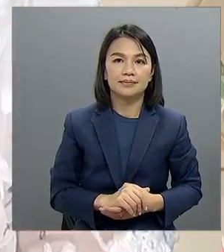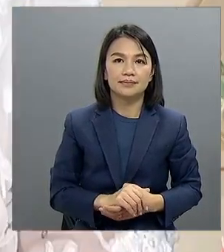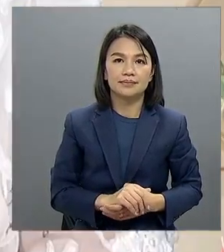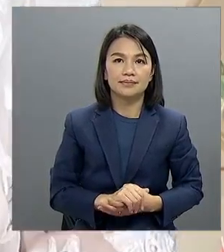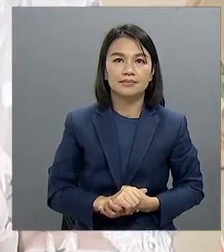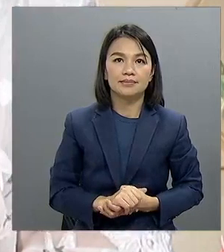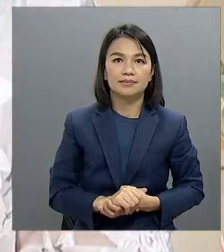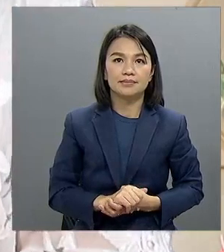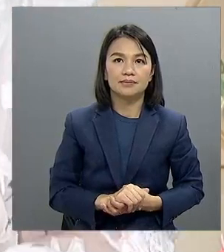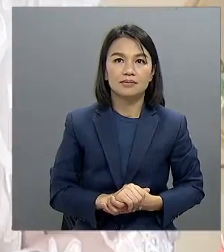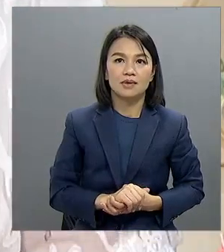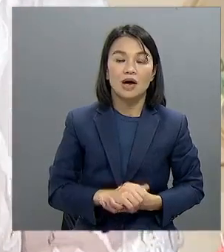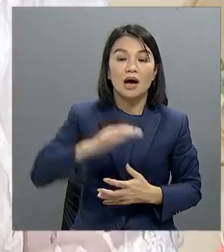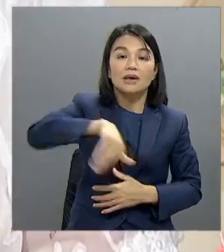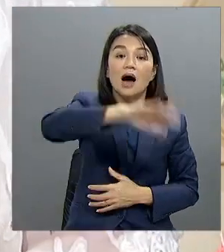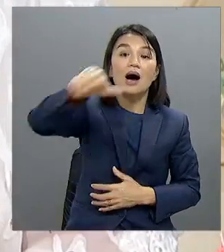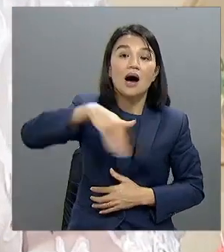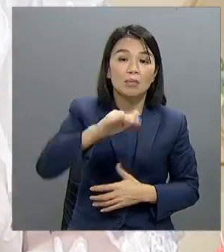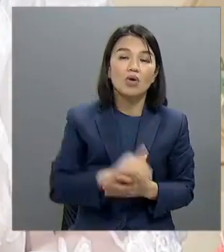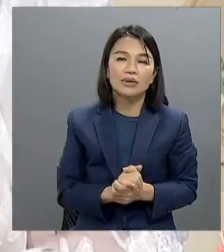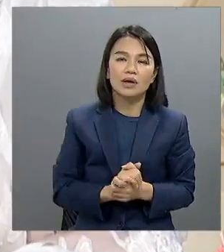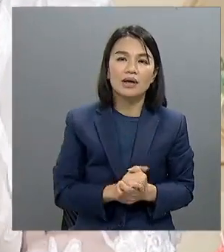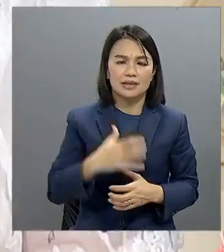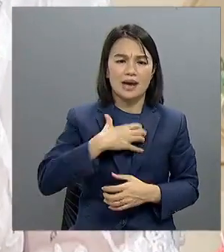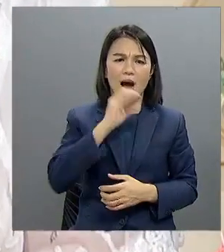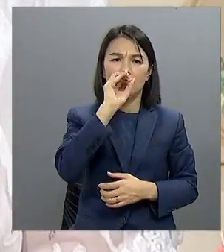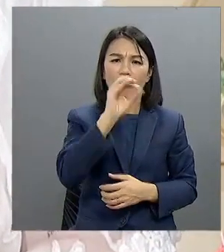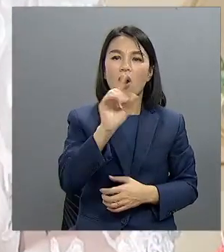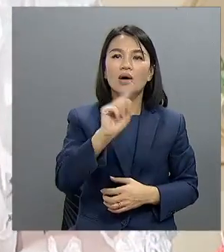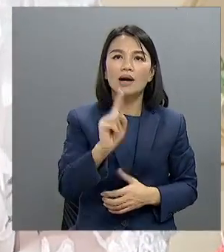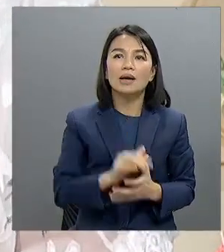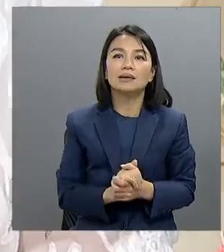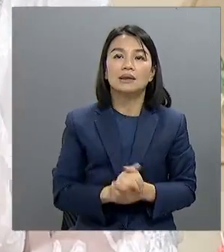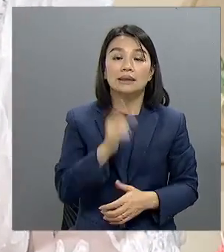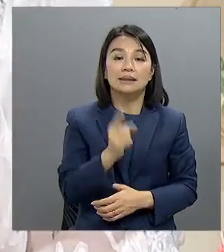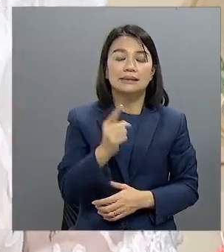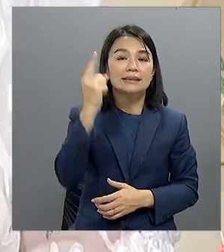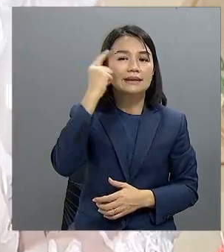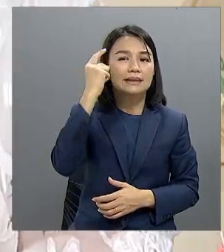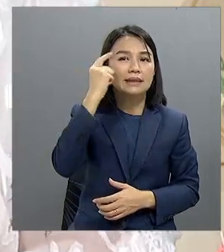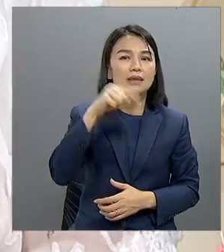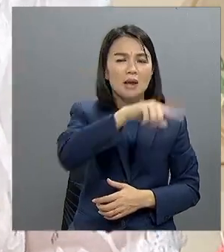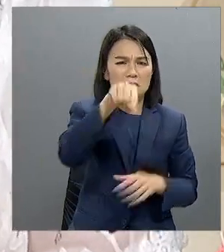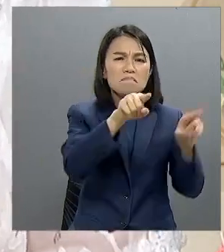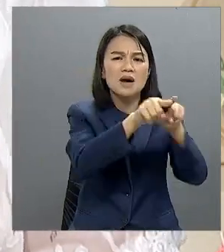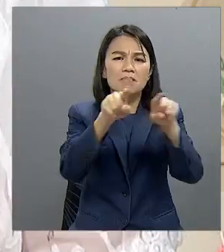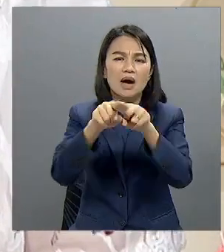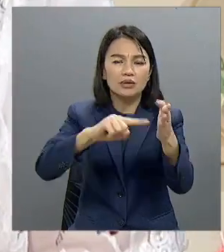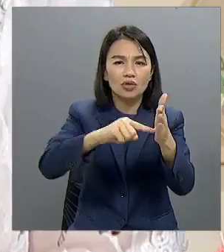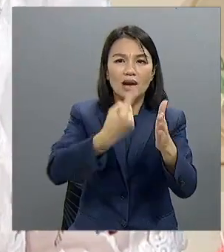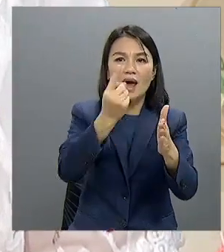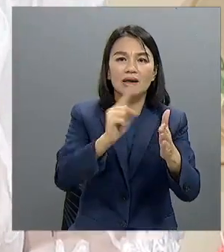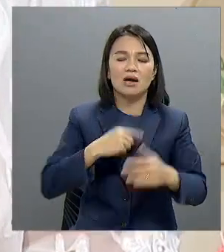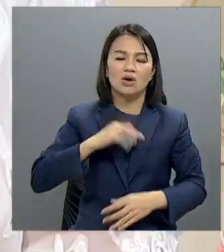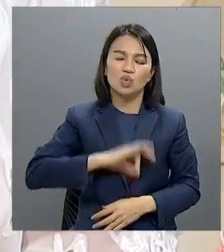สำหรับทุกคนนะคะกิ้งก็อยากจะบอกว่าจริงๆกิ้งคิดเหมือนคุณนะคะแรกๆคือว่าไม่มั่นใจว่าตัวเอง